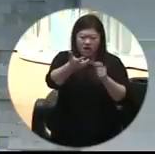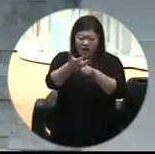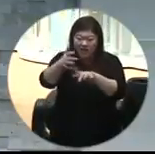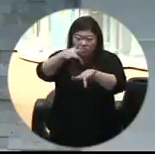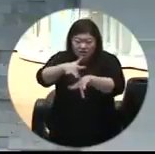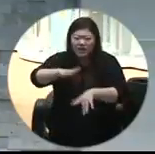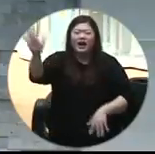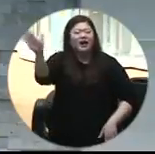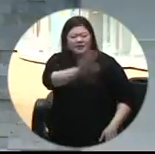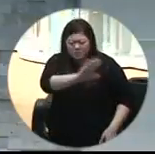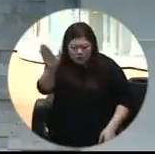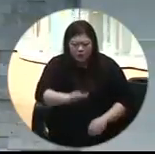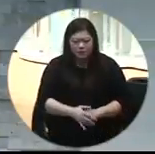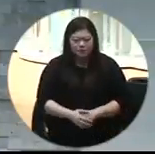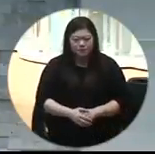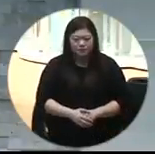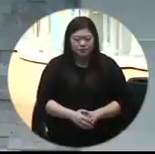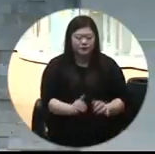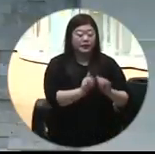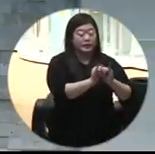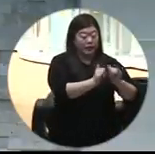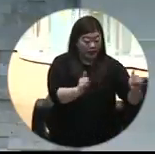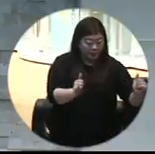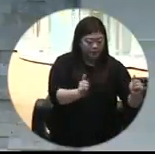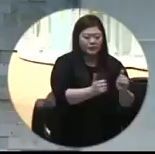사람의 귀신의 법이 없어요.